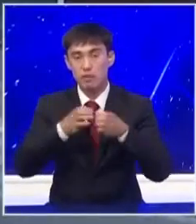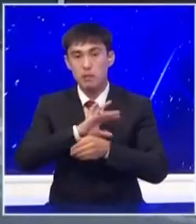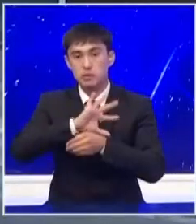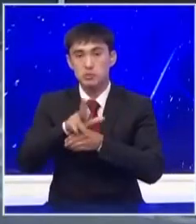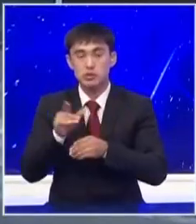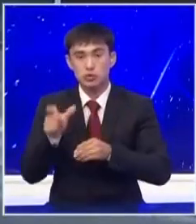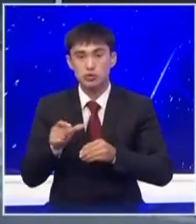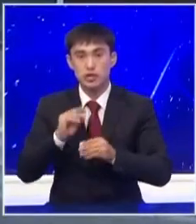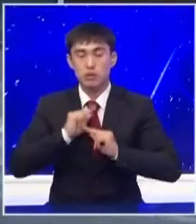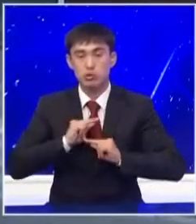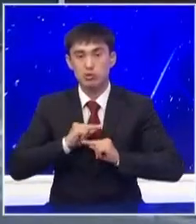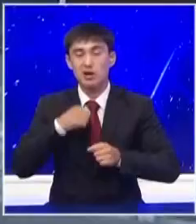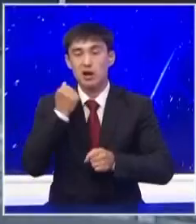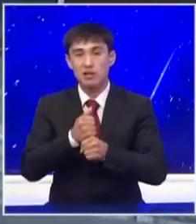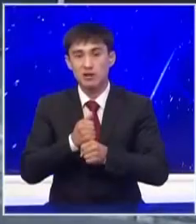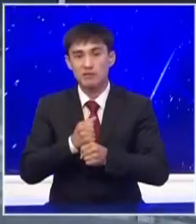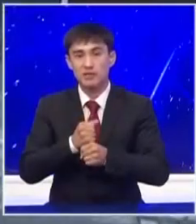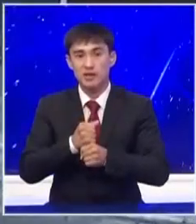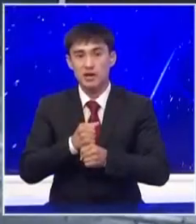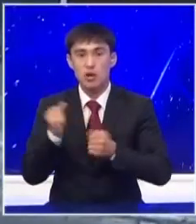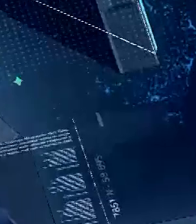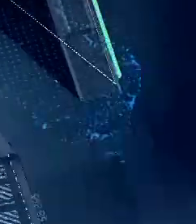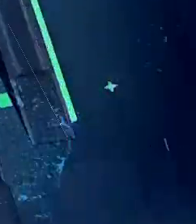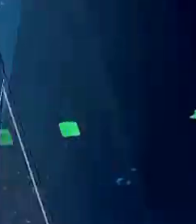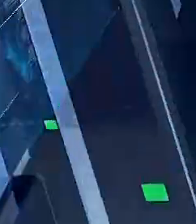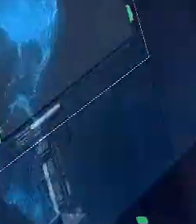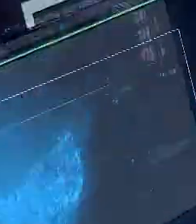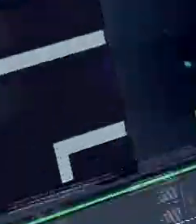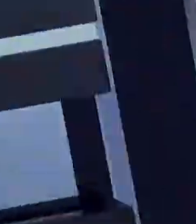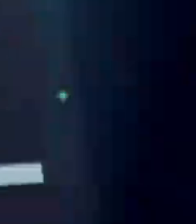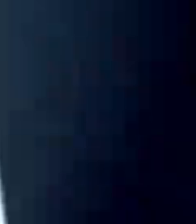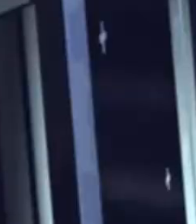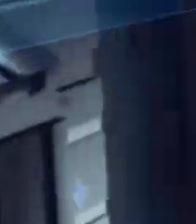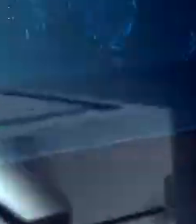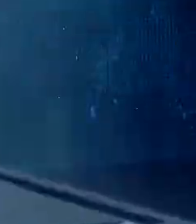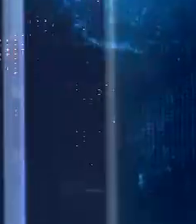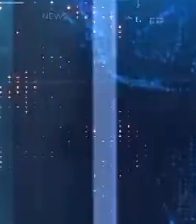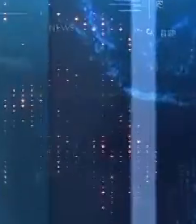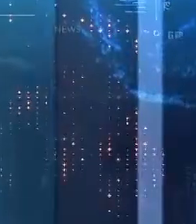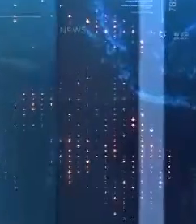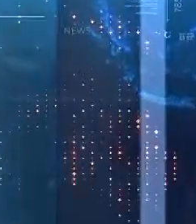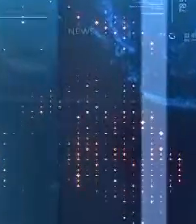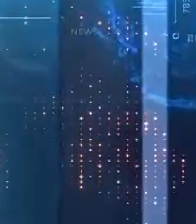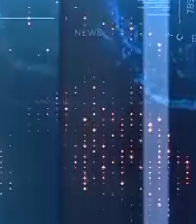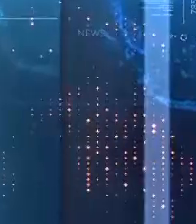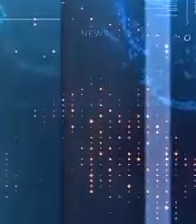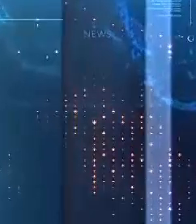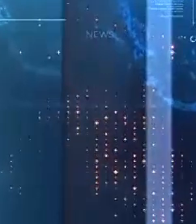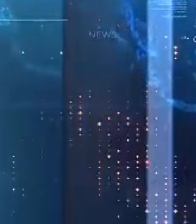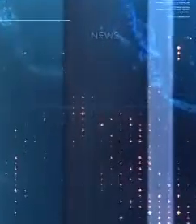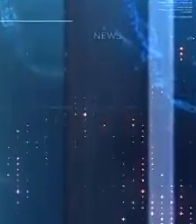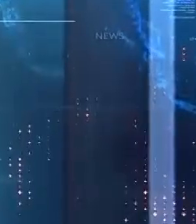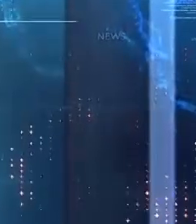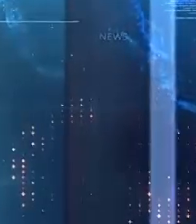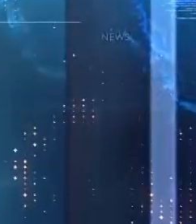обеспечить людей работой и, самое главное, искоренить коррупцию. Гульмира Тимиргалиева, Аида Ахметова, Шалкар Нурмухамбетов, Жасулан